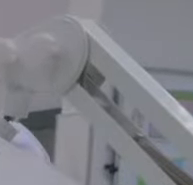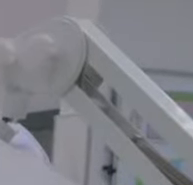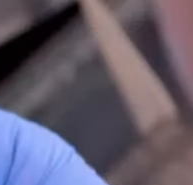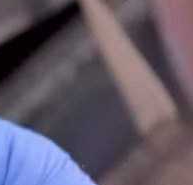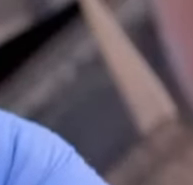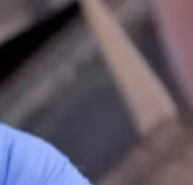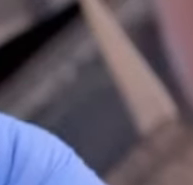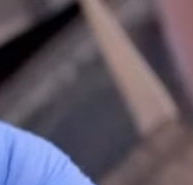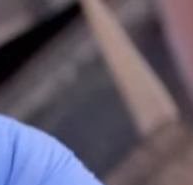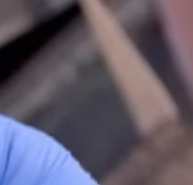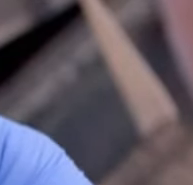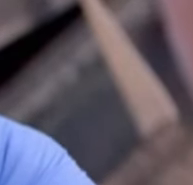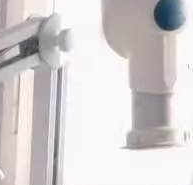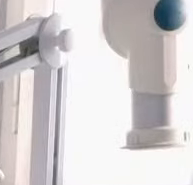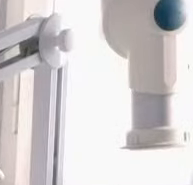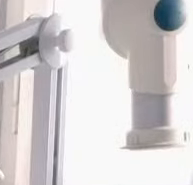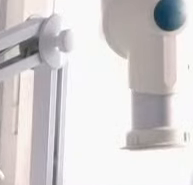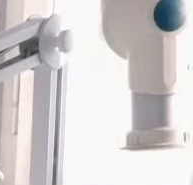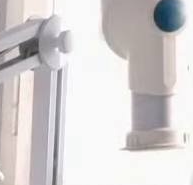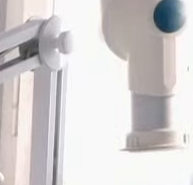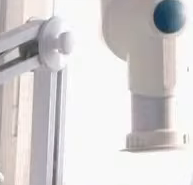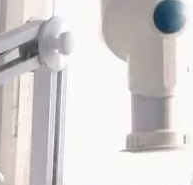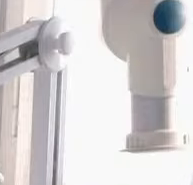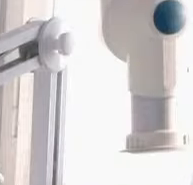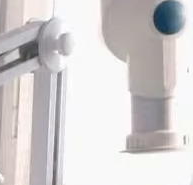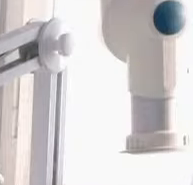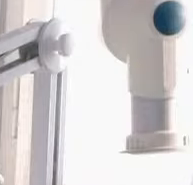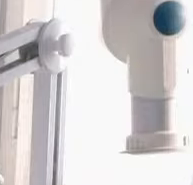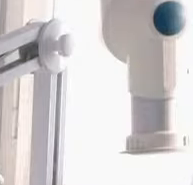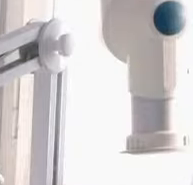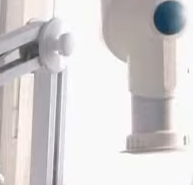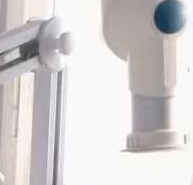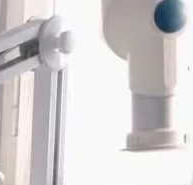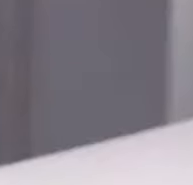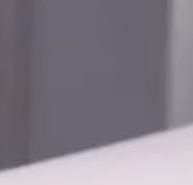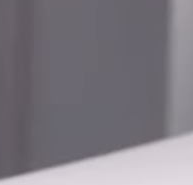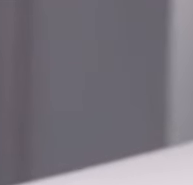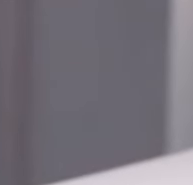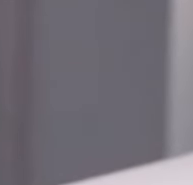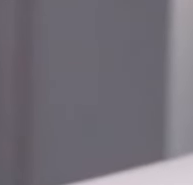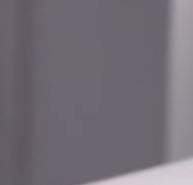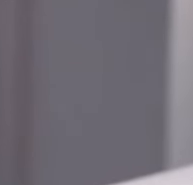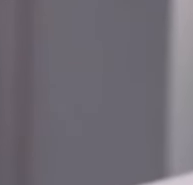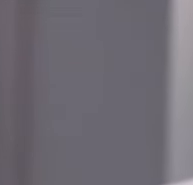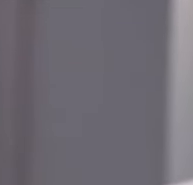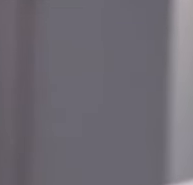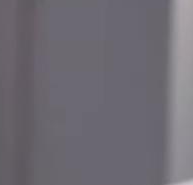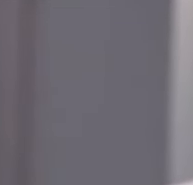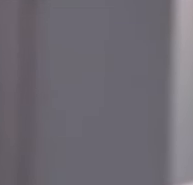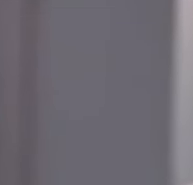Restauratoren konservieren Objekte, die sowohl Opfer wie Täter zurückgelassen haben.